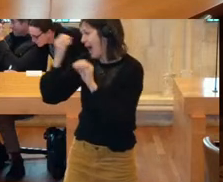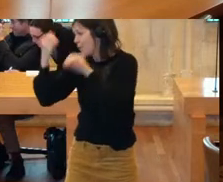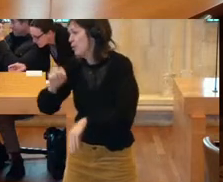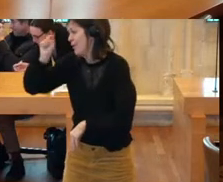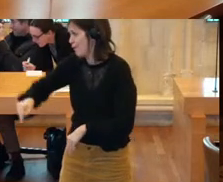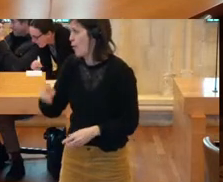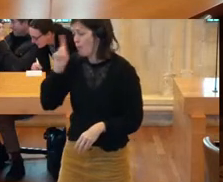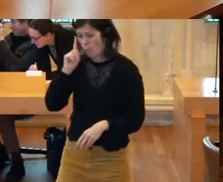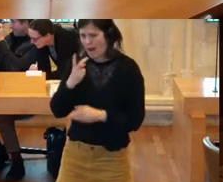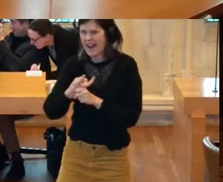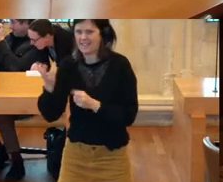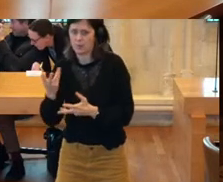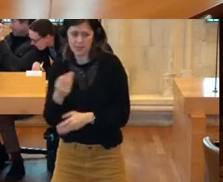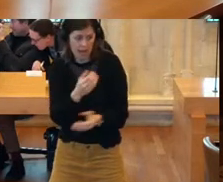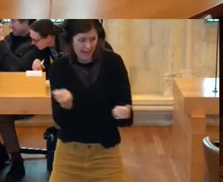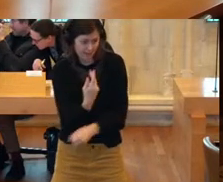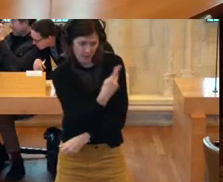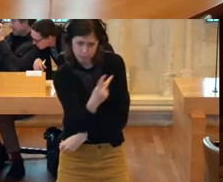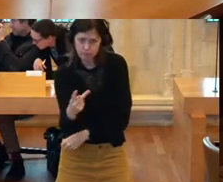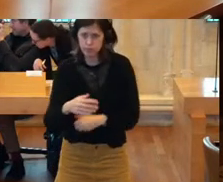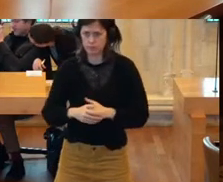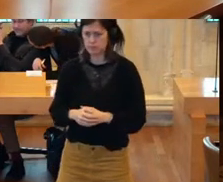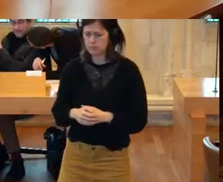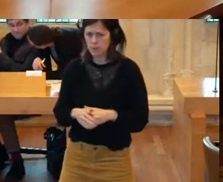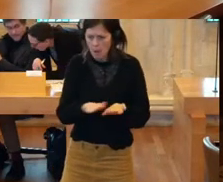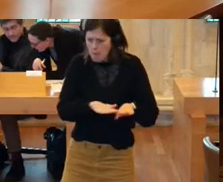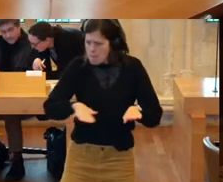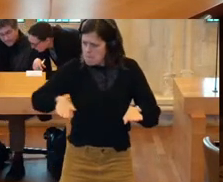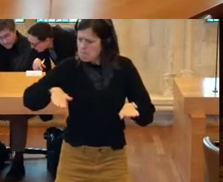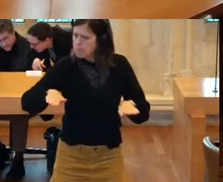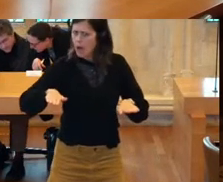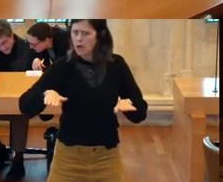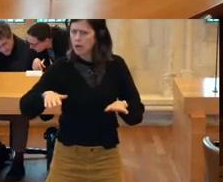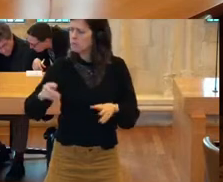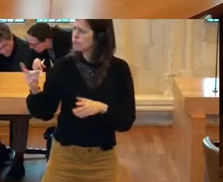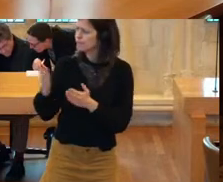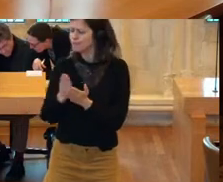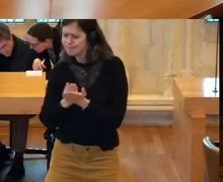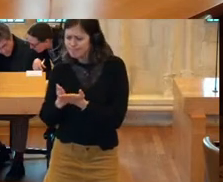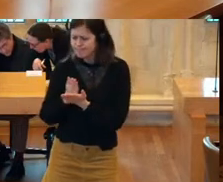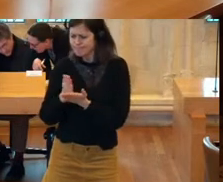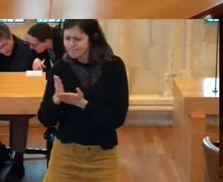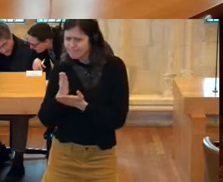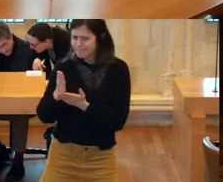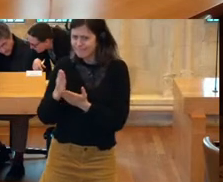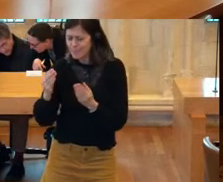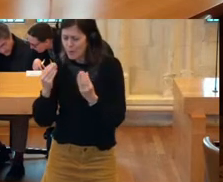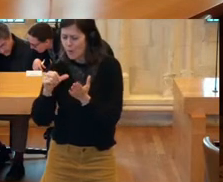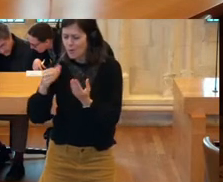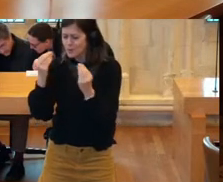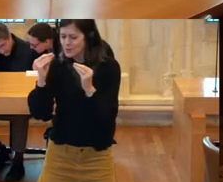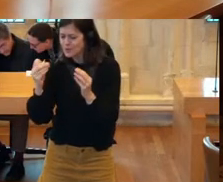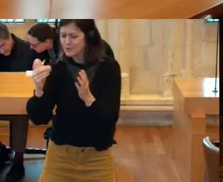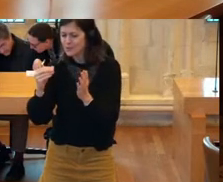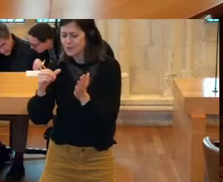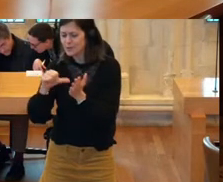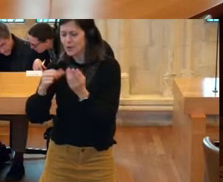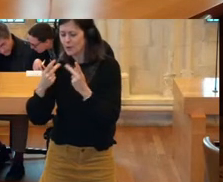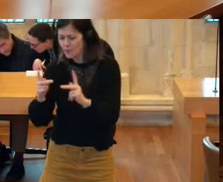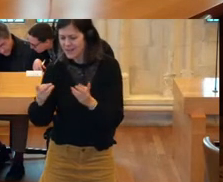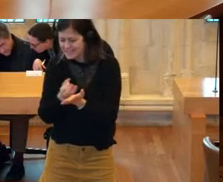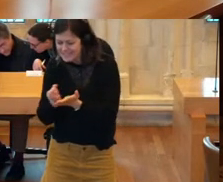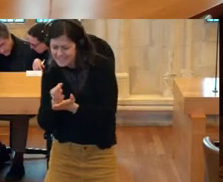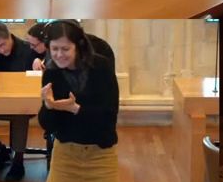activité. Au même moment, des pistes de travail ont alors été avancées pour développer ce commerce de centre-ville et le protéger.